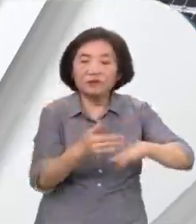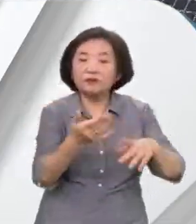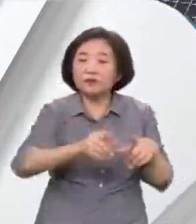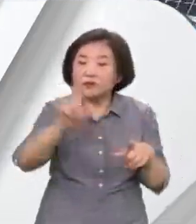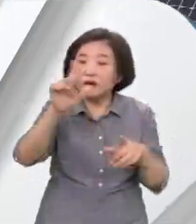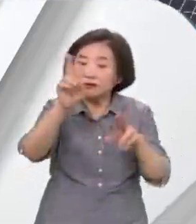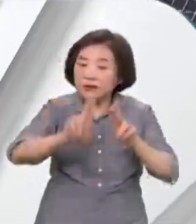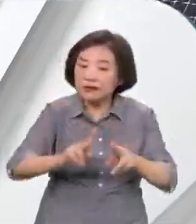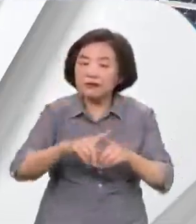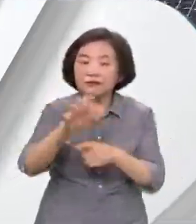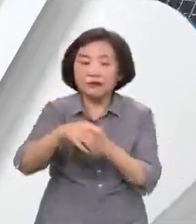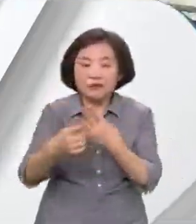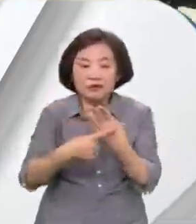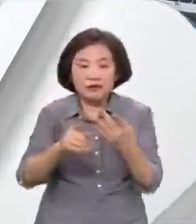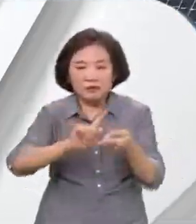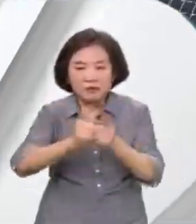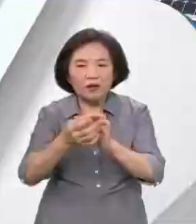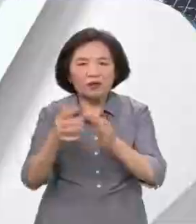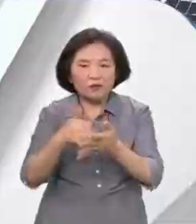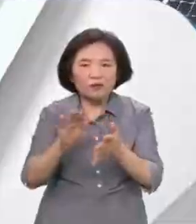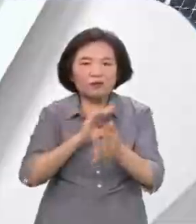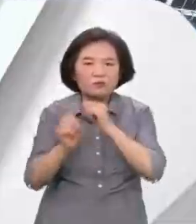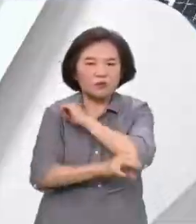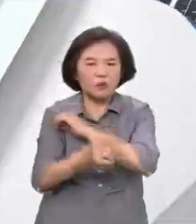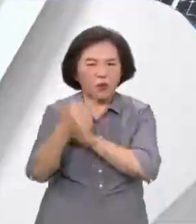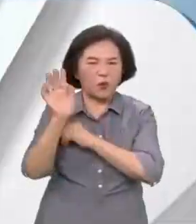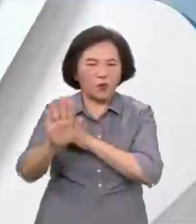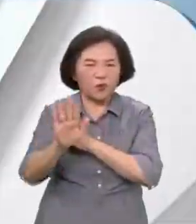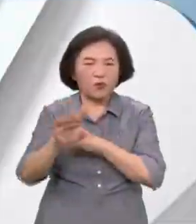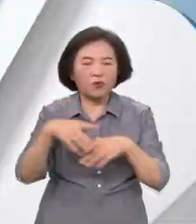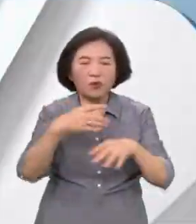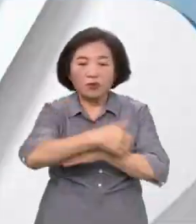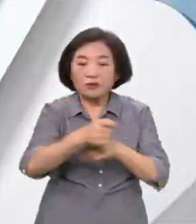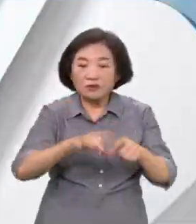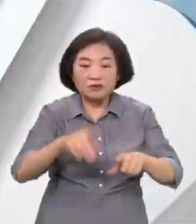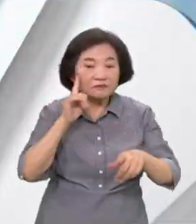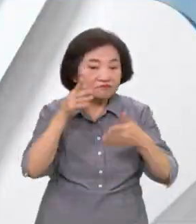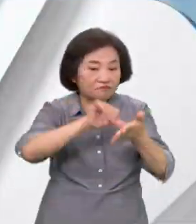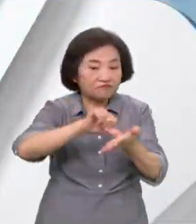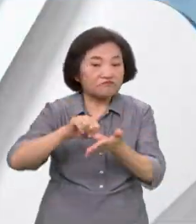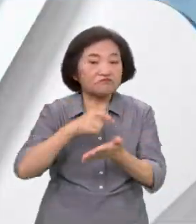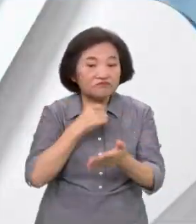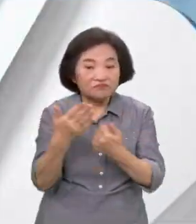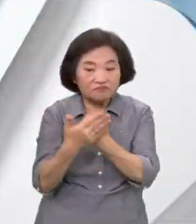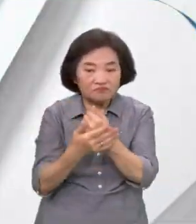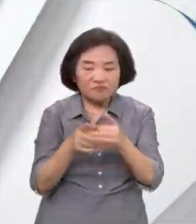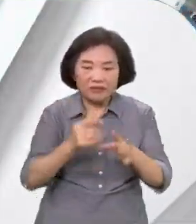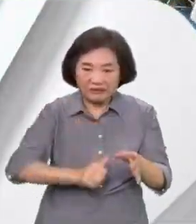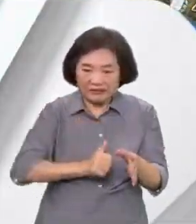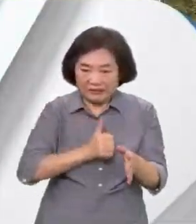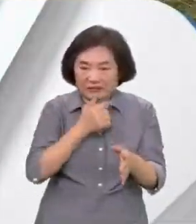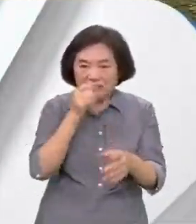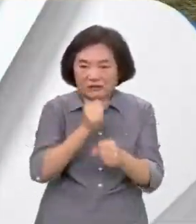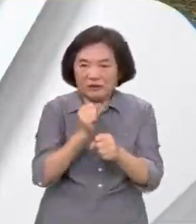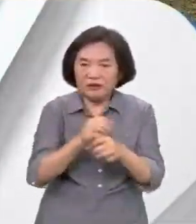发皮啊，掉都算是高碳排。公所的传统种树的固碳以外，系咪应该是直接